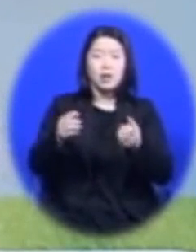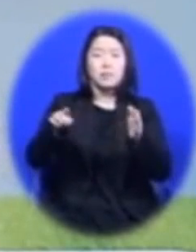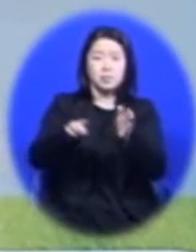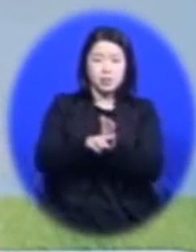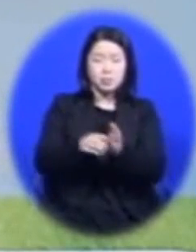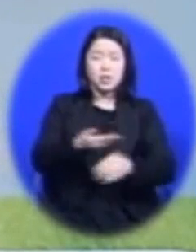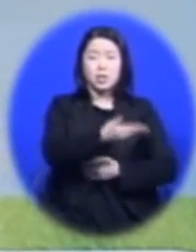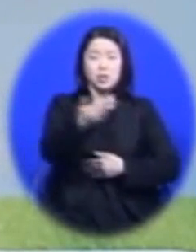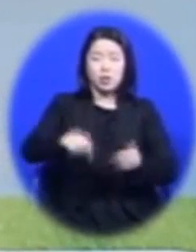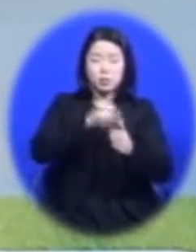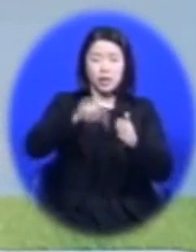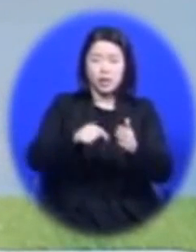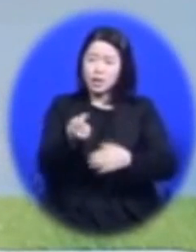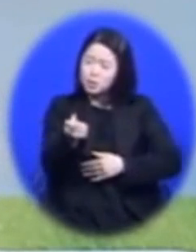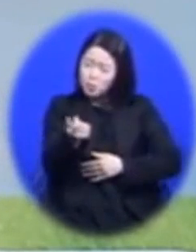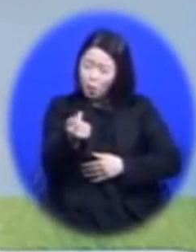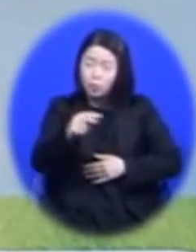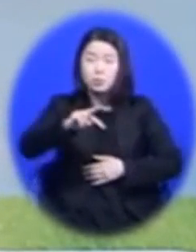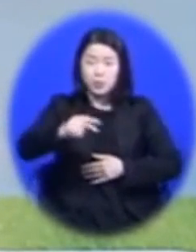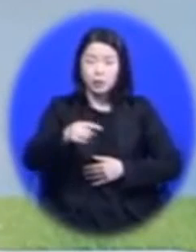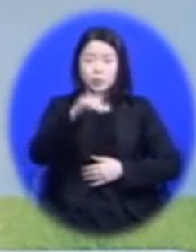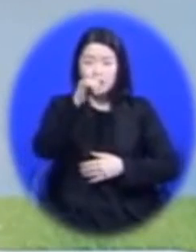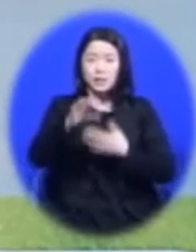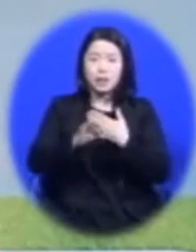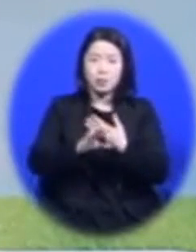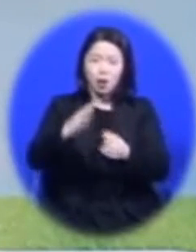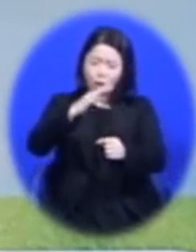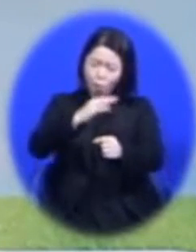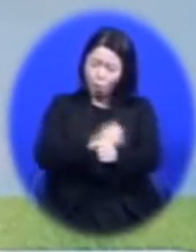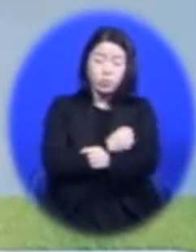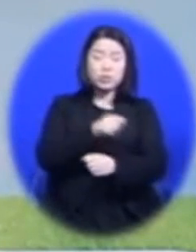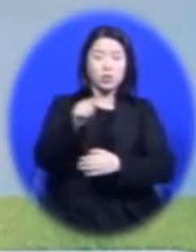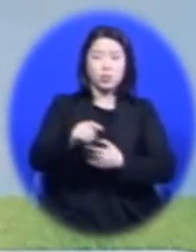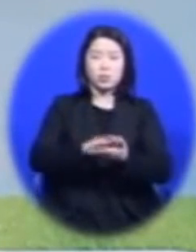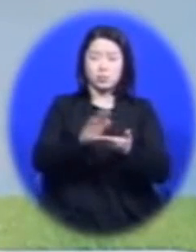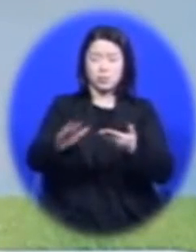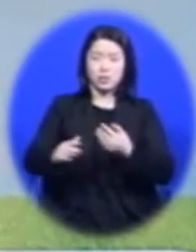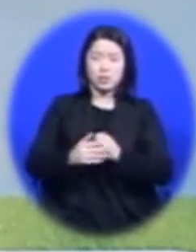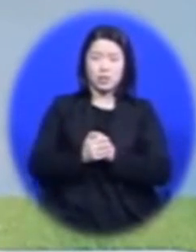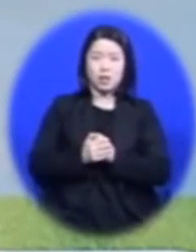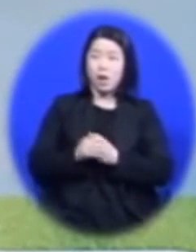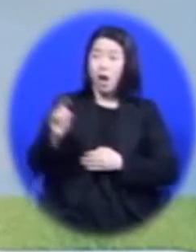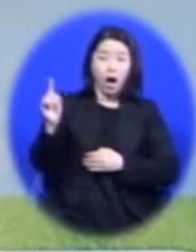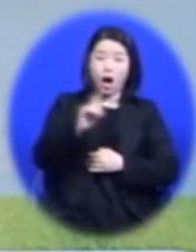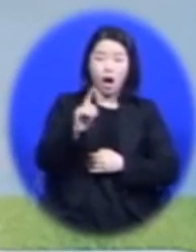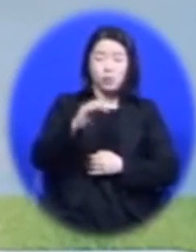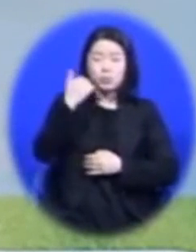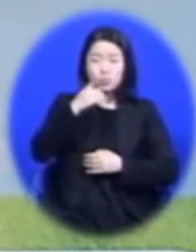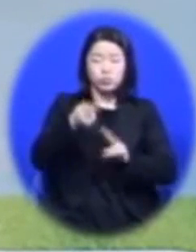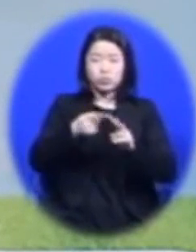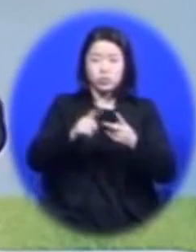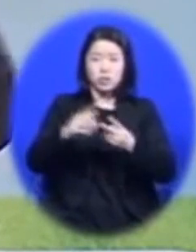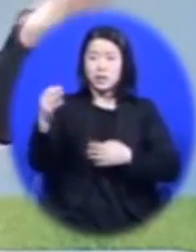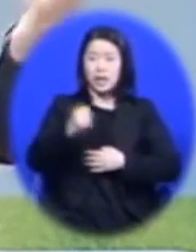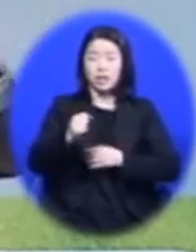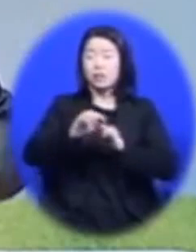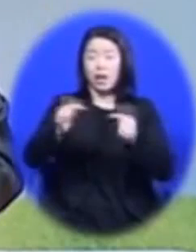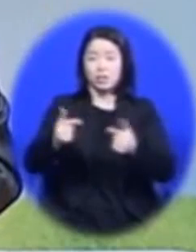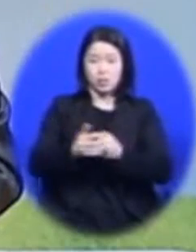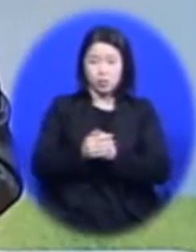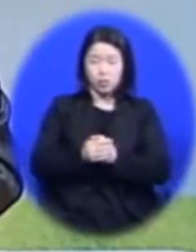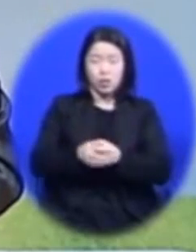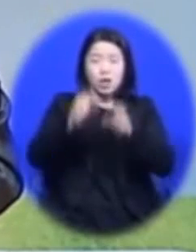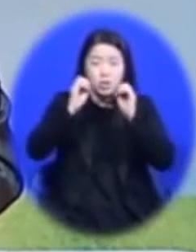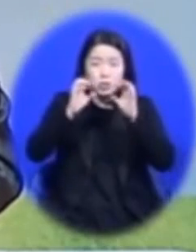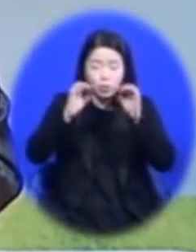안에 조금 겨자씨만큼이라도 있다면 이건 엄청난 것입니다. 아무나 이런 믿음 갖는 게 아니에요. 전도해 보면